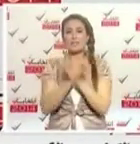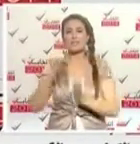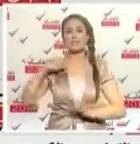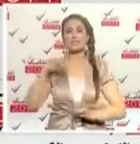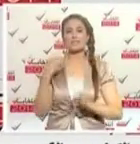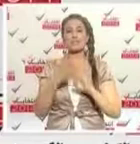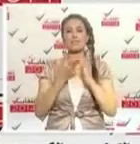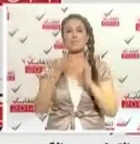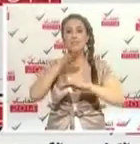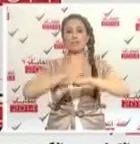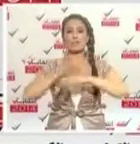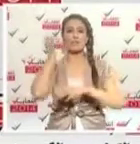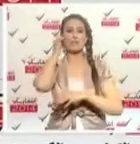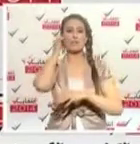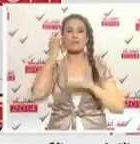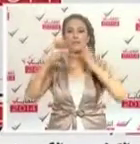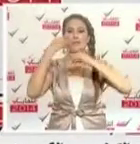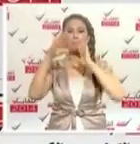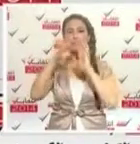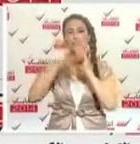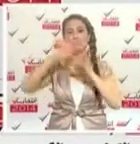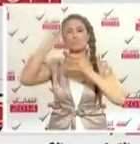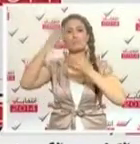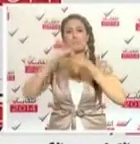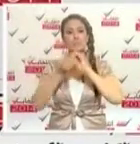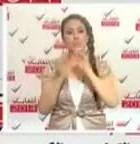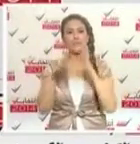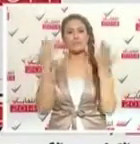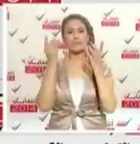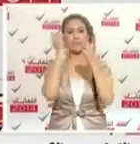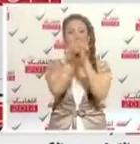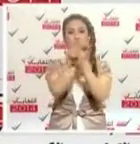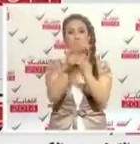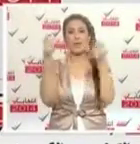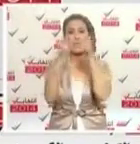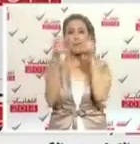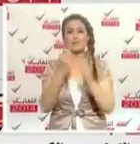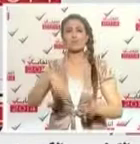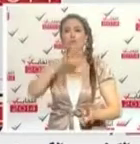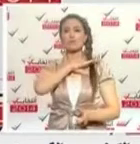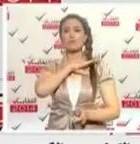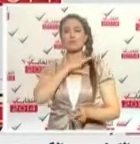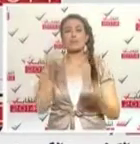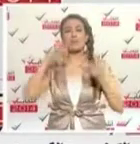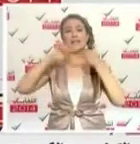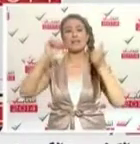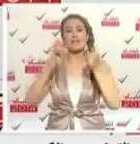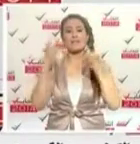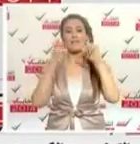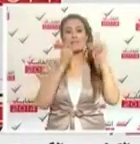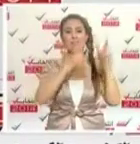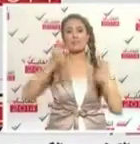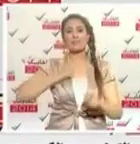التونسي دائرة القصرين نقترح جملة من الحلول، منها تقديم الدعم الشامل للمؤسسة العسكرية والأمنية في حربهما ضد